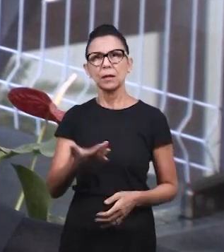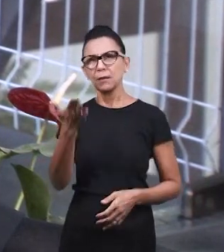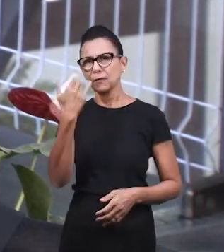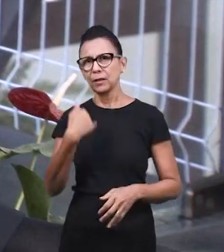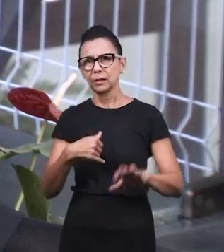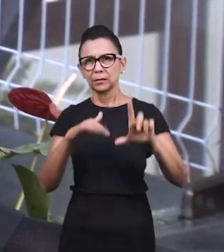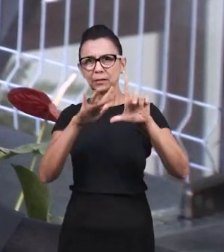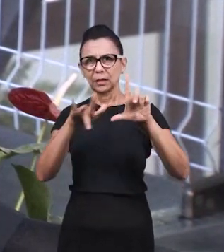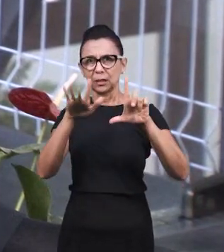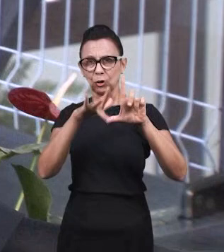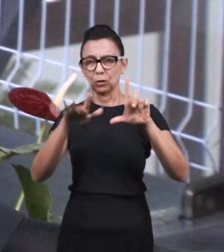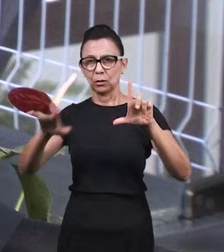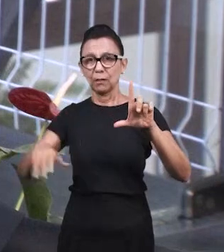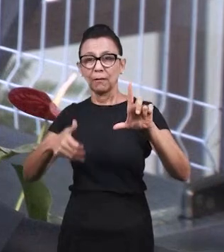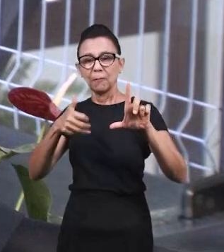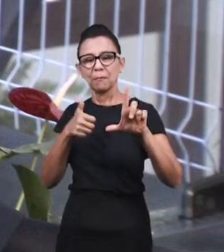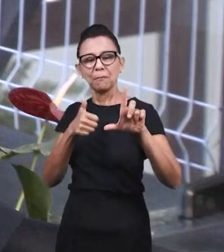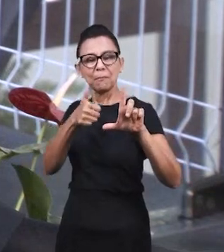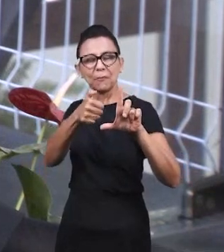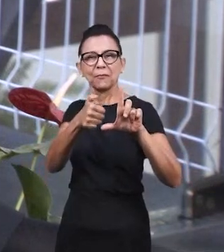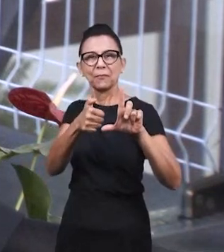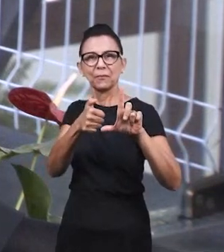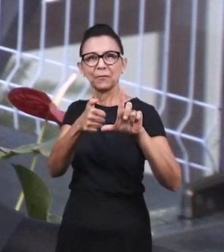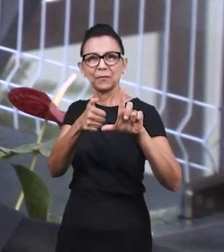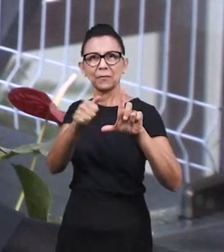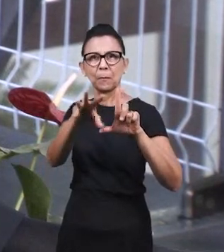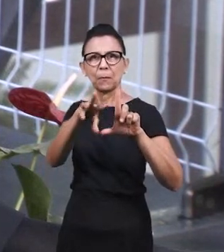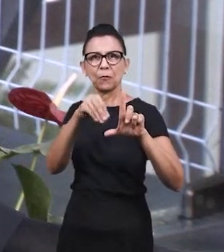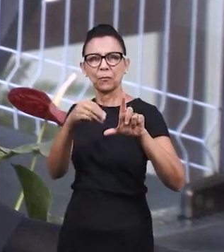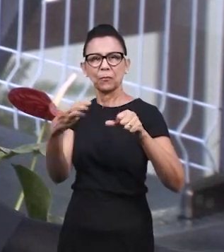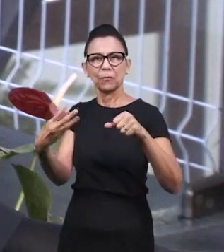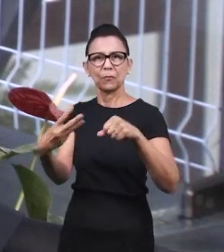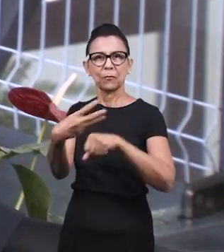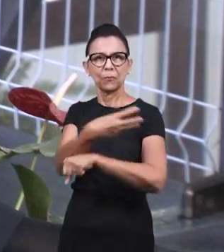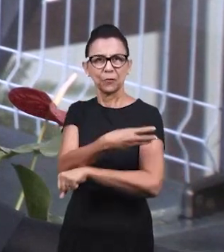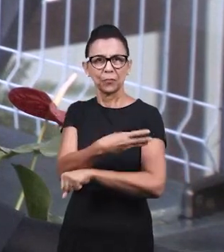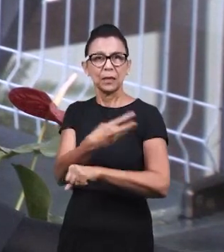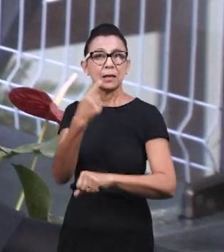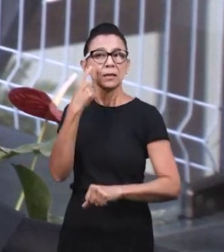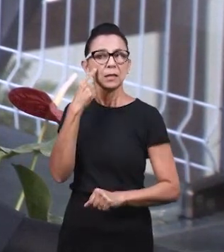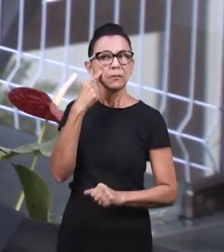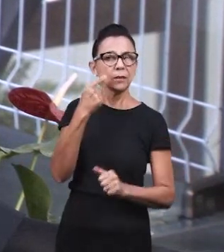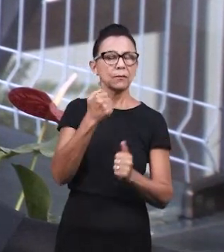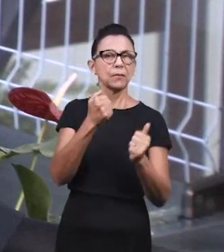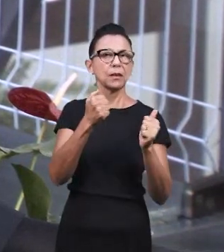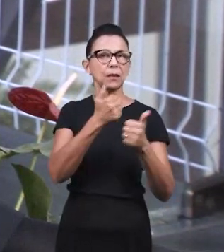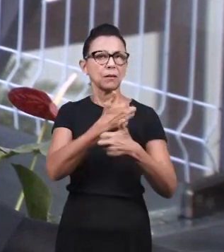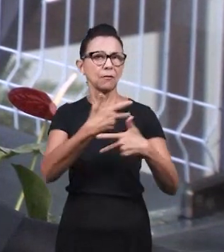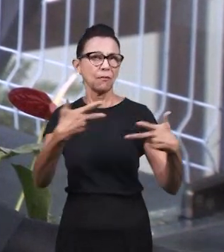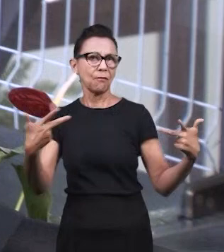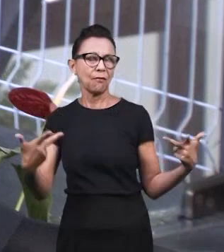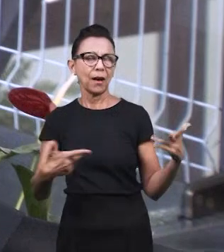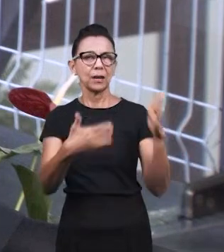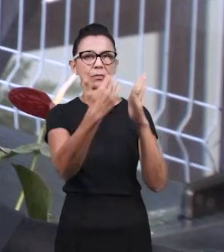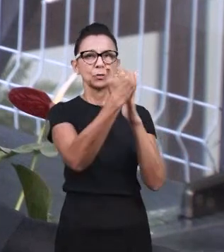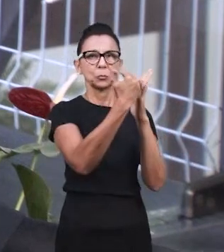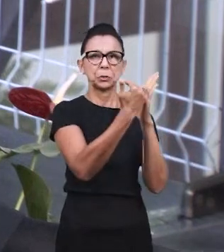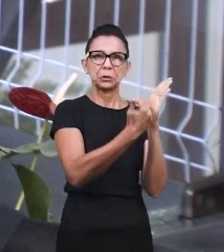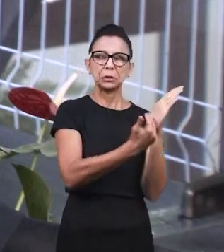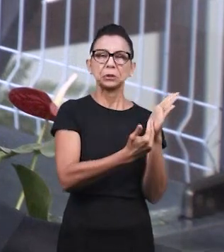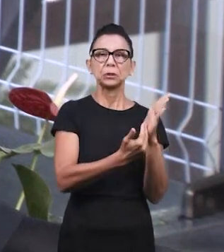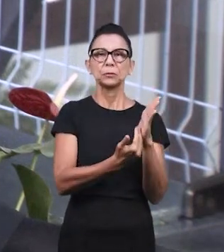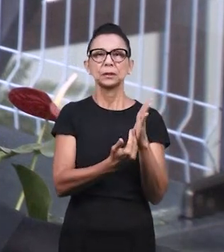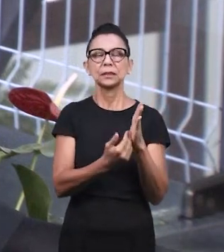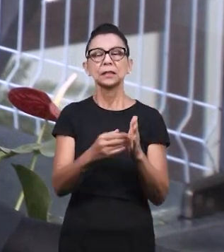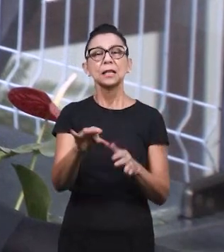encore interagir avec nous, pointer l'appareil photo de votre smartphone vers le code qui s'affiche, parler sur les divers volets de cette programmation,